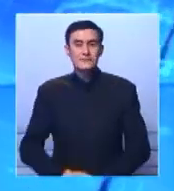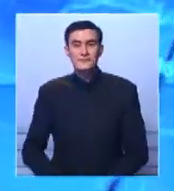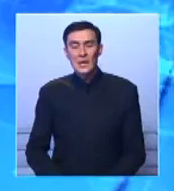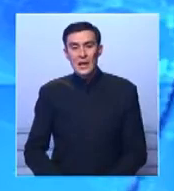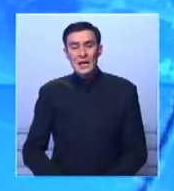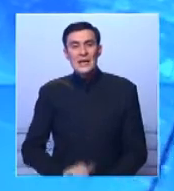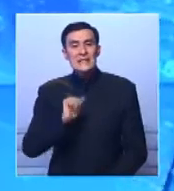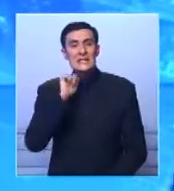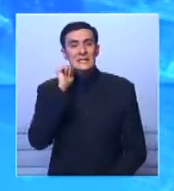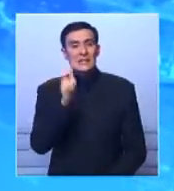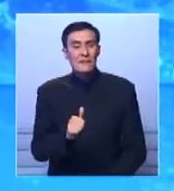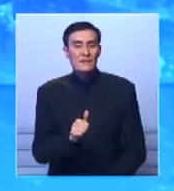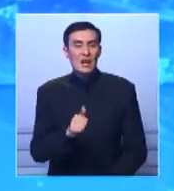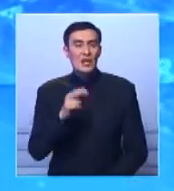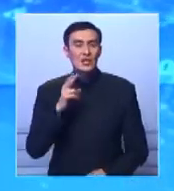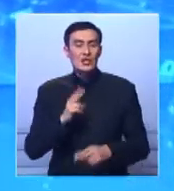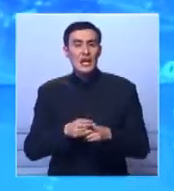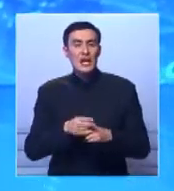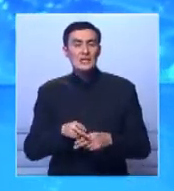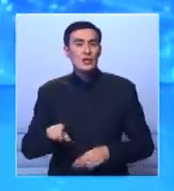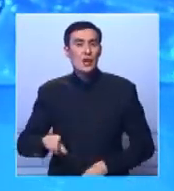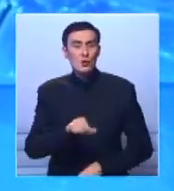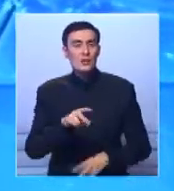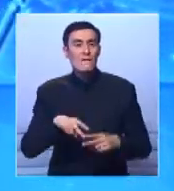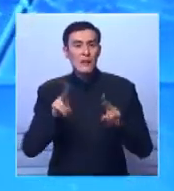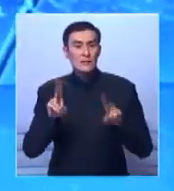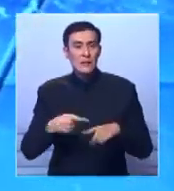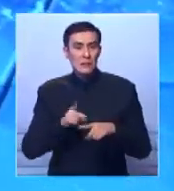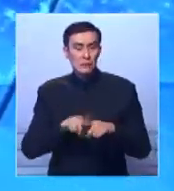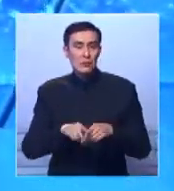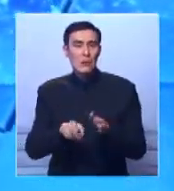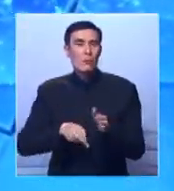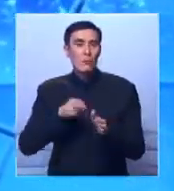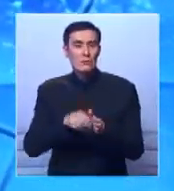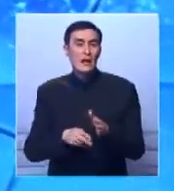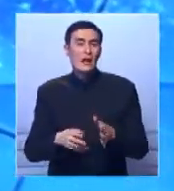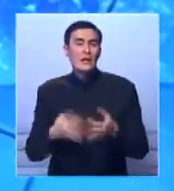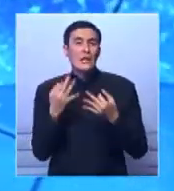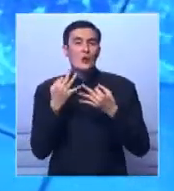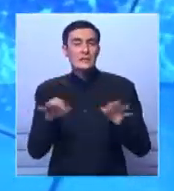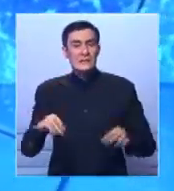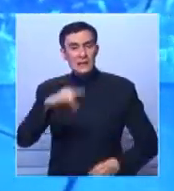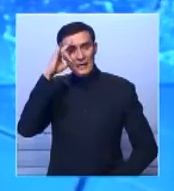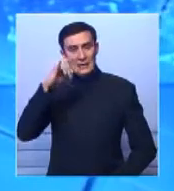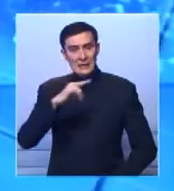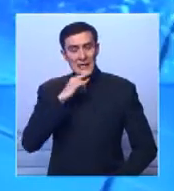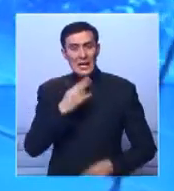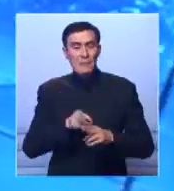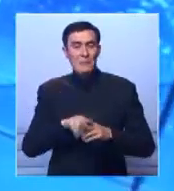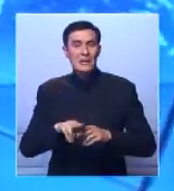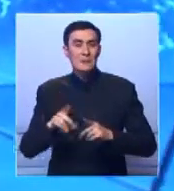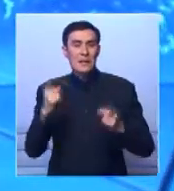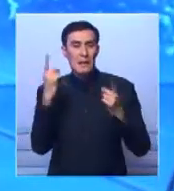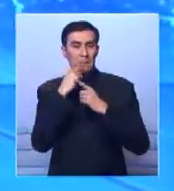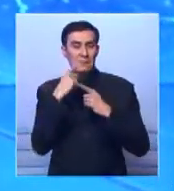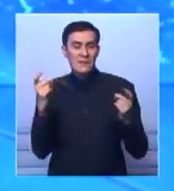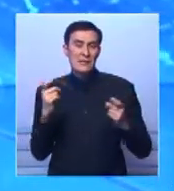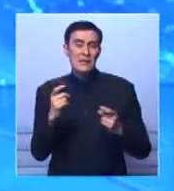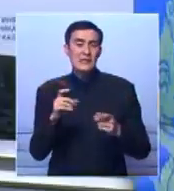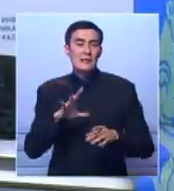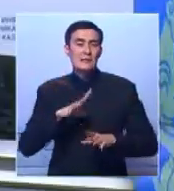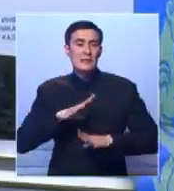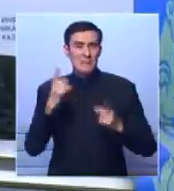Уже завтра с железнодорожного вокзала Астаны отправится по регионам поезд «Тэуэлсэс Казахстан». Об этом на брифинге в СЦК